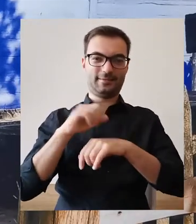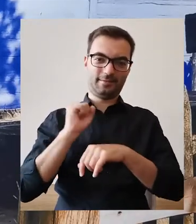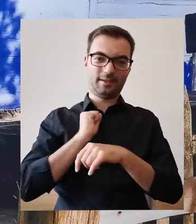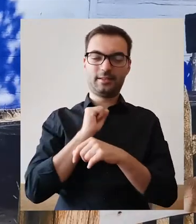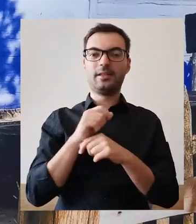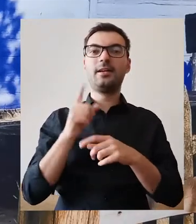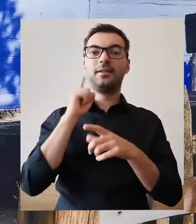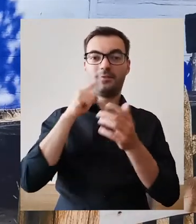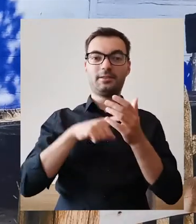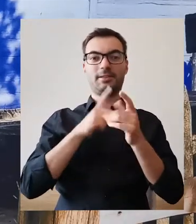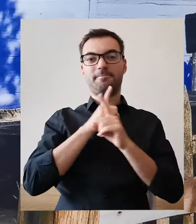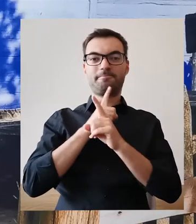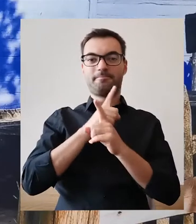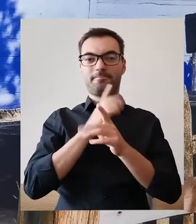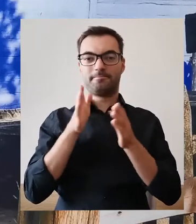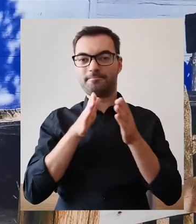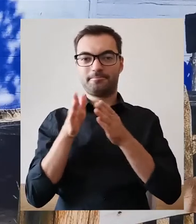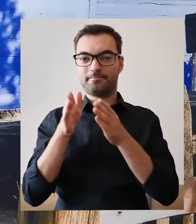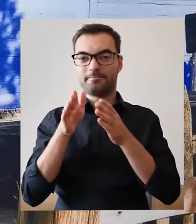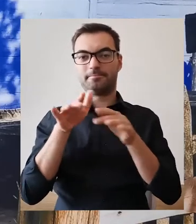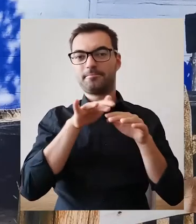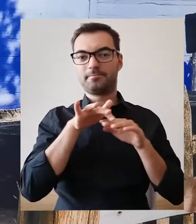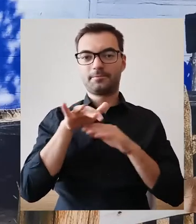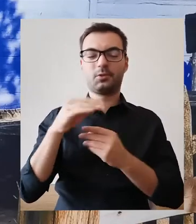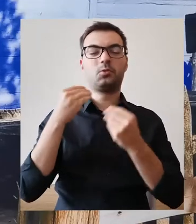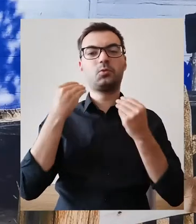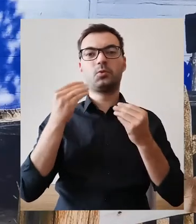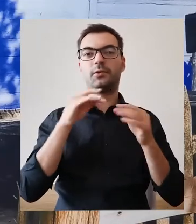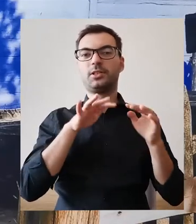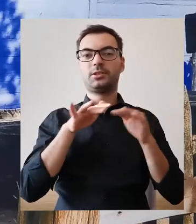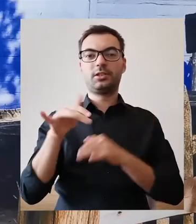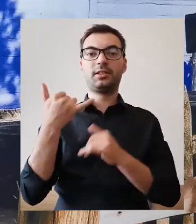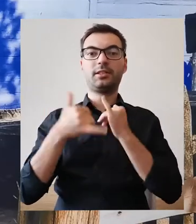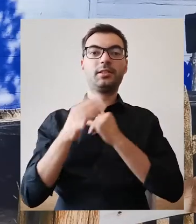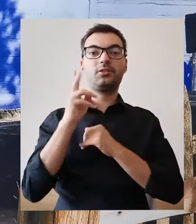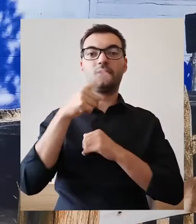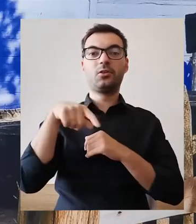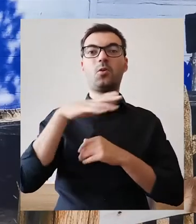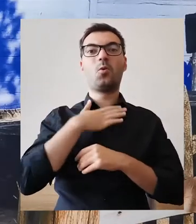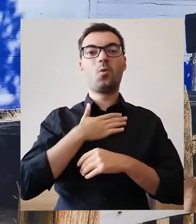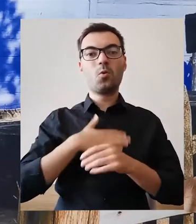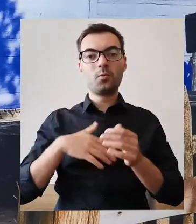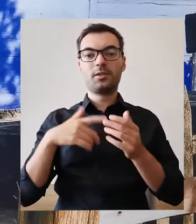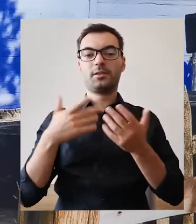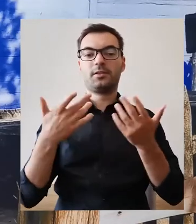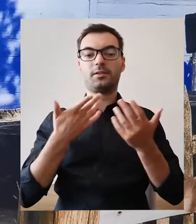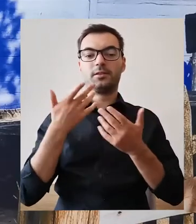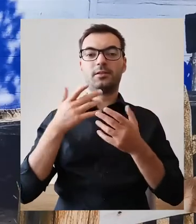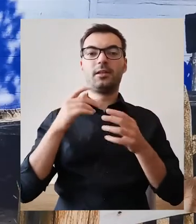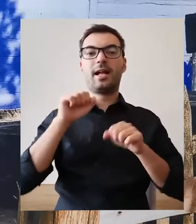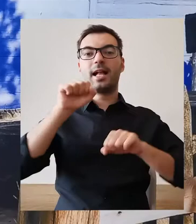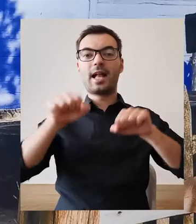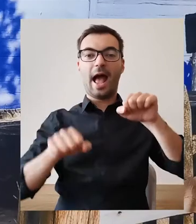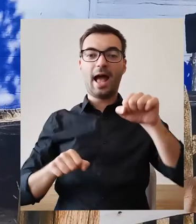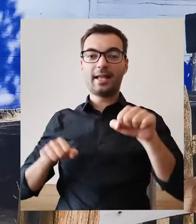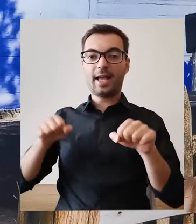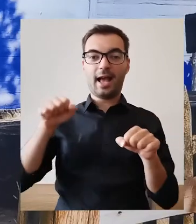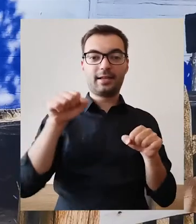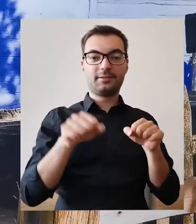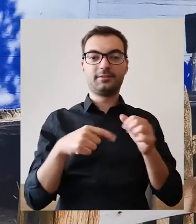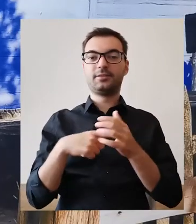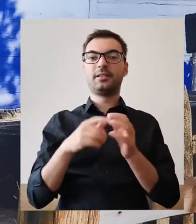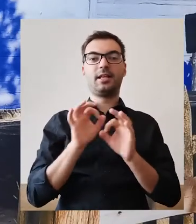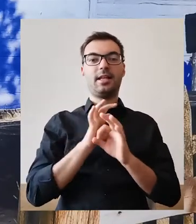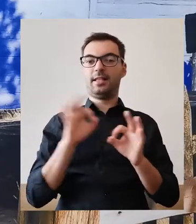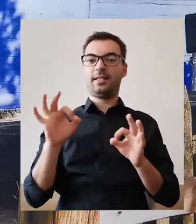będziemy dziś podróżować cudowna rzeka jeżeli ktoś lubi spływy kajakowe to